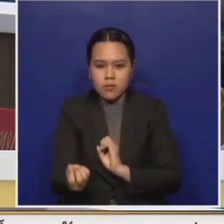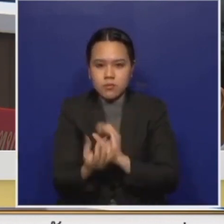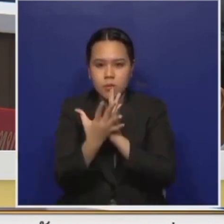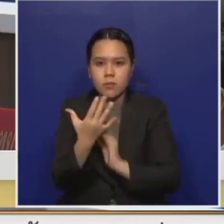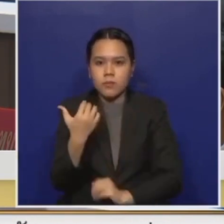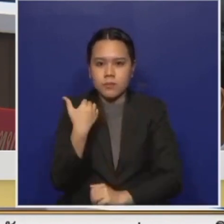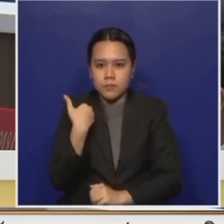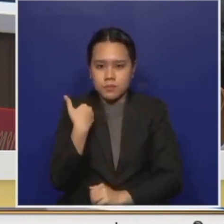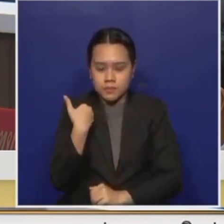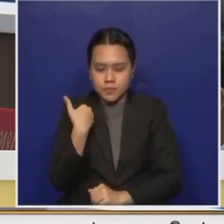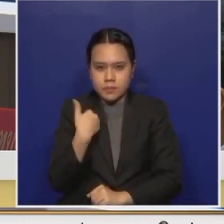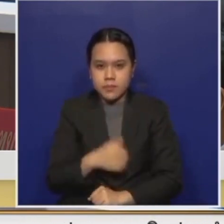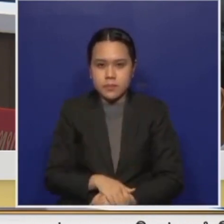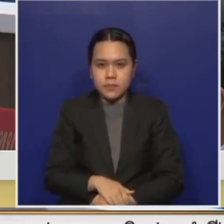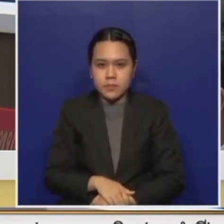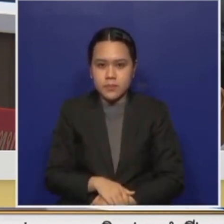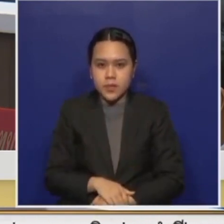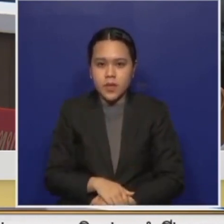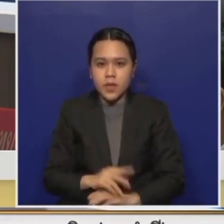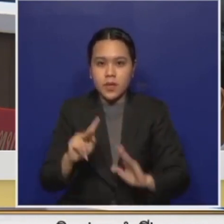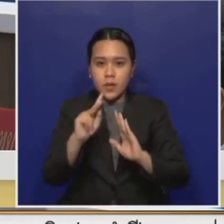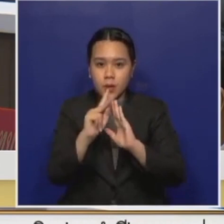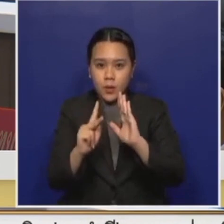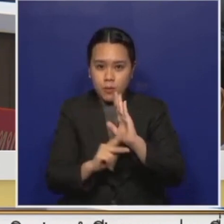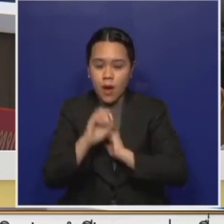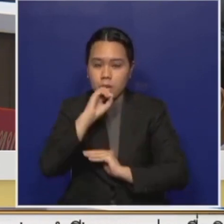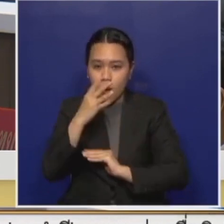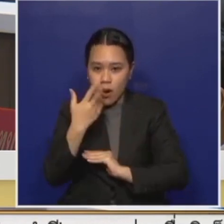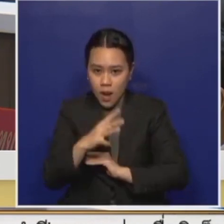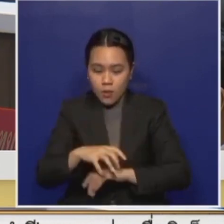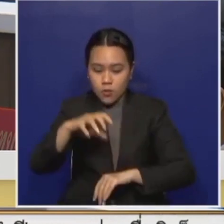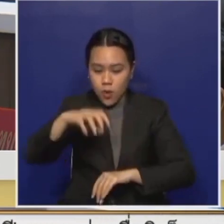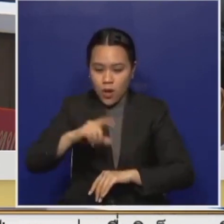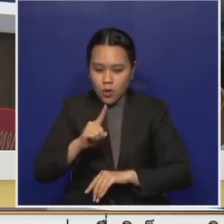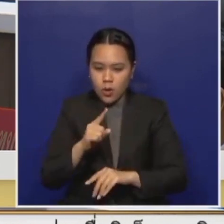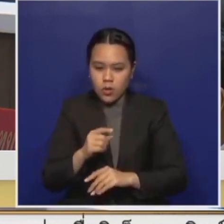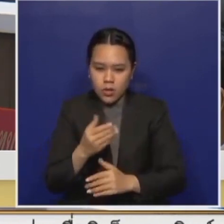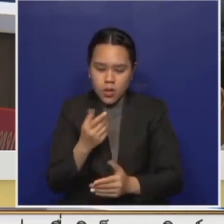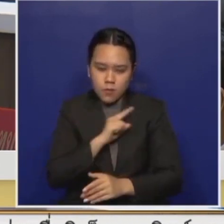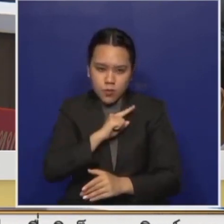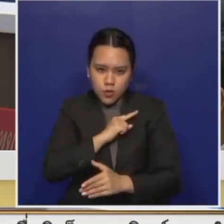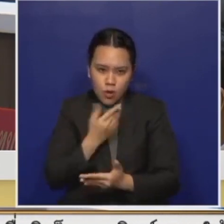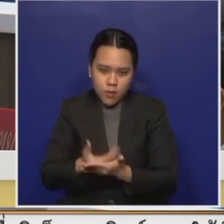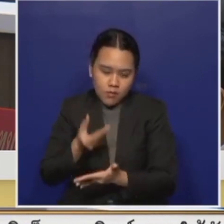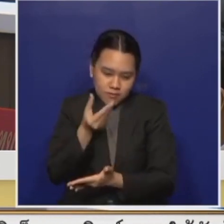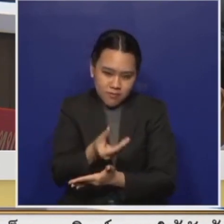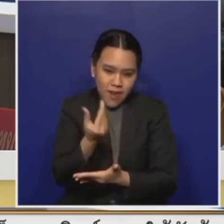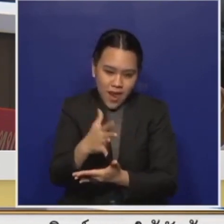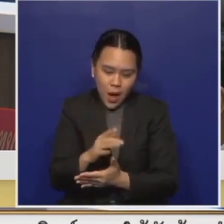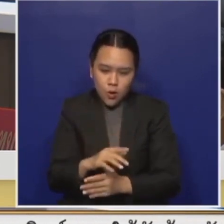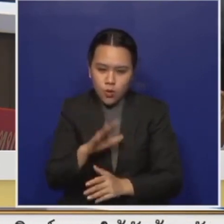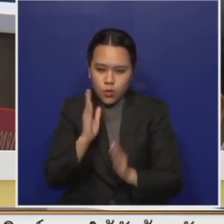แ่นอนครัตามกลหมายเนี่ยรัฐต้องเปนผู้ชดใช้ หน่วยงานตองเปผชดใช้ครัแล้วไปไล่เบี้ยกัผู้กระทําผิดถ